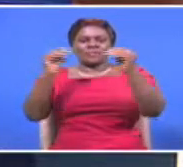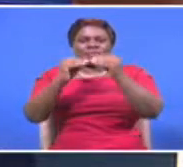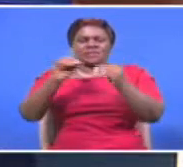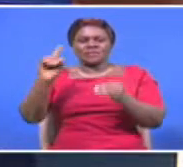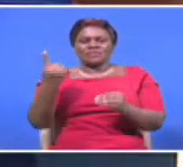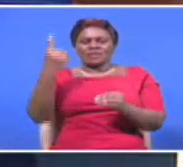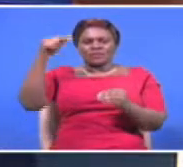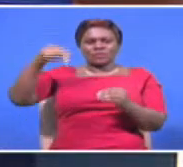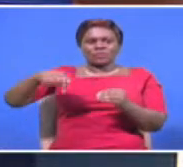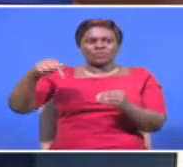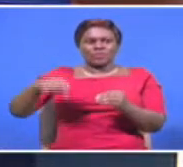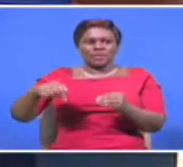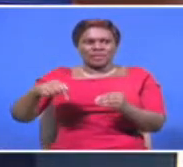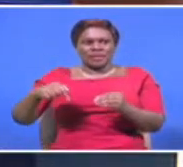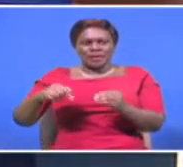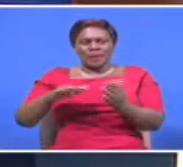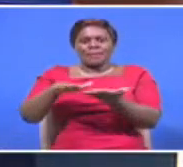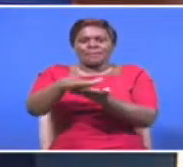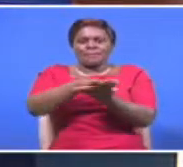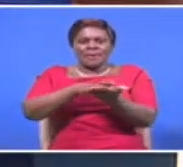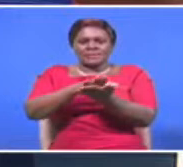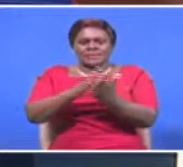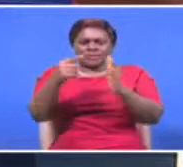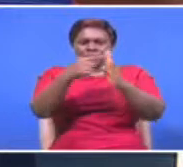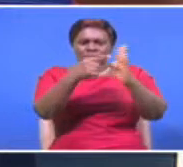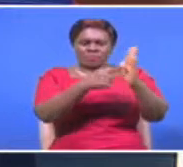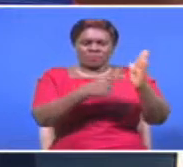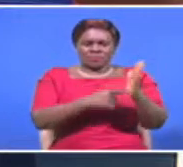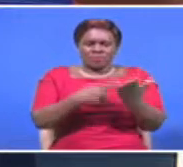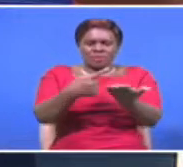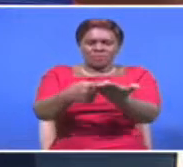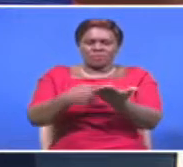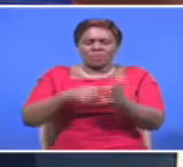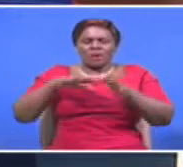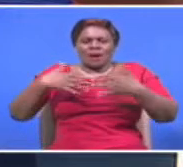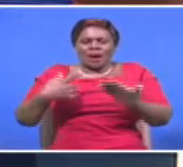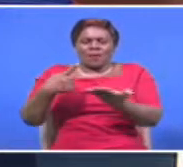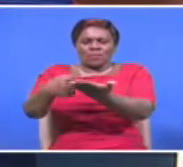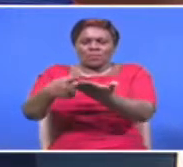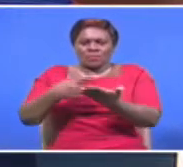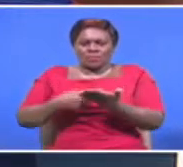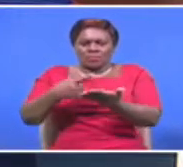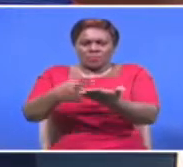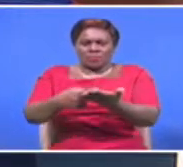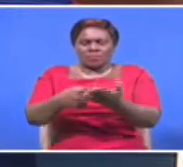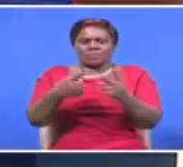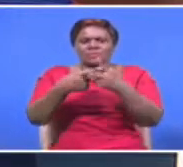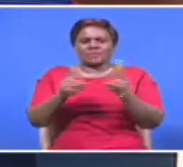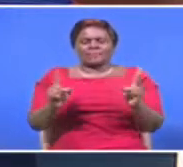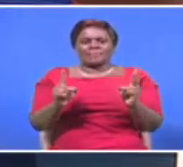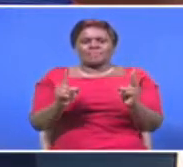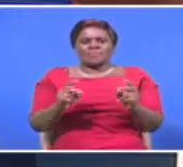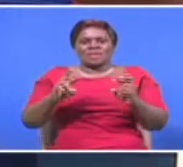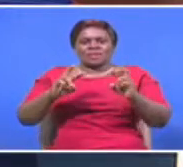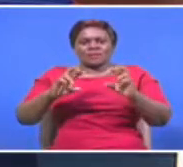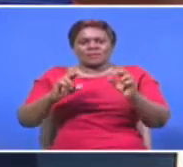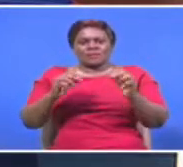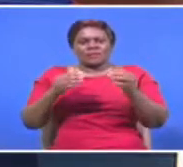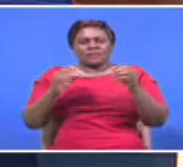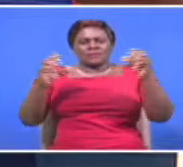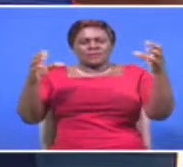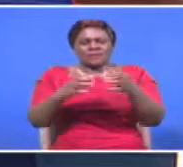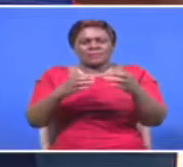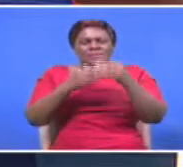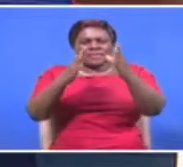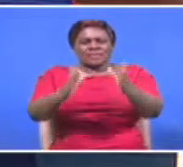kwanza wa leo wa kuweka msingi kwa mazungumzo na kujadili namna ya mazungumzo yatakavyokuwa. Naam, kikosi hicho kinachoongozwa na